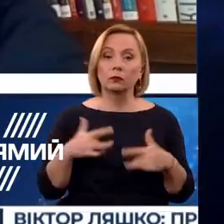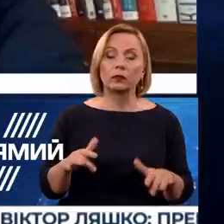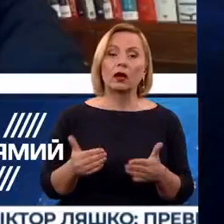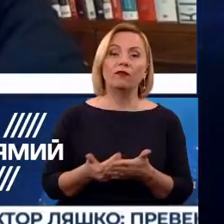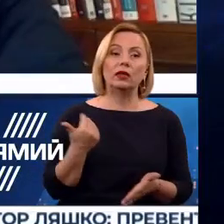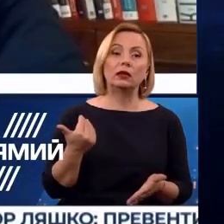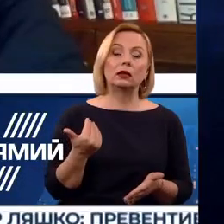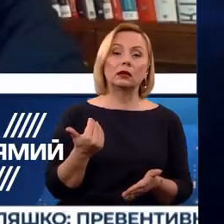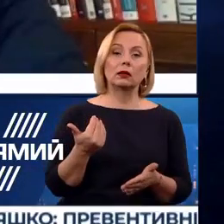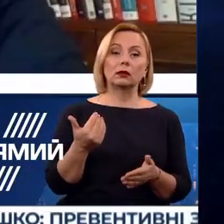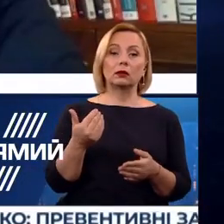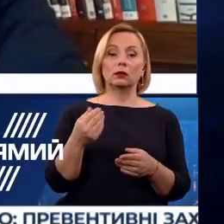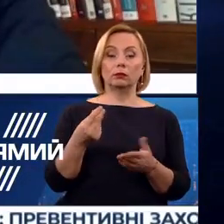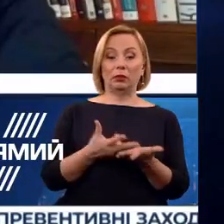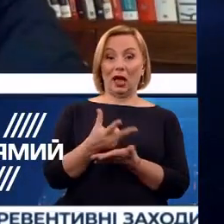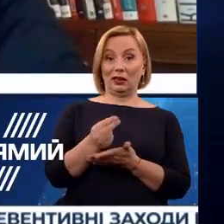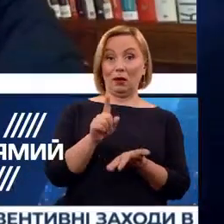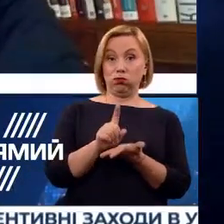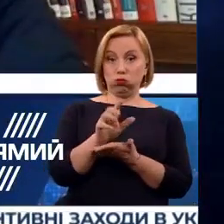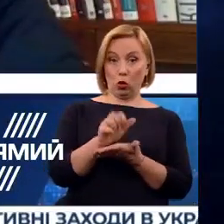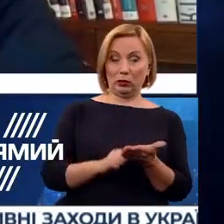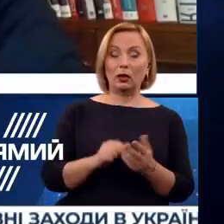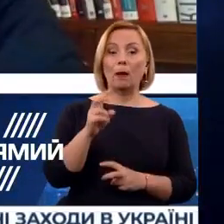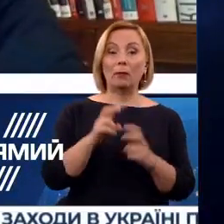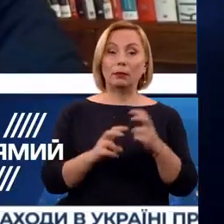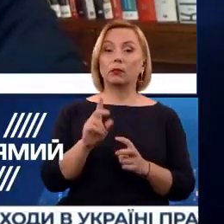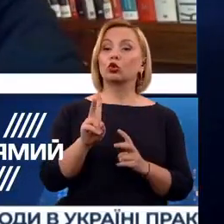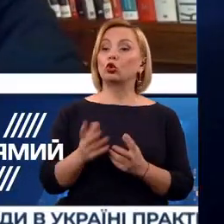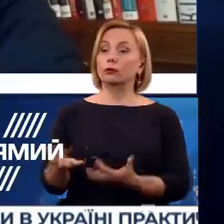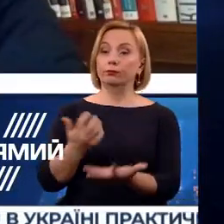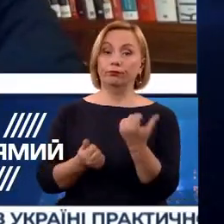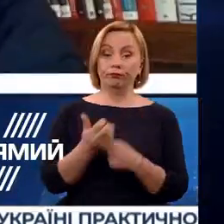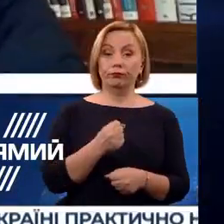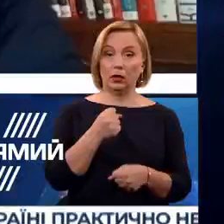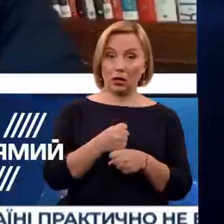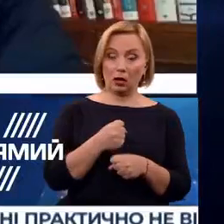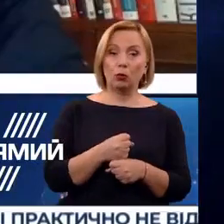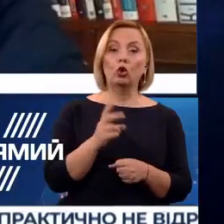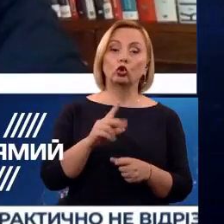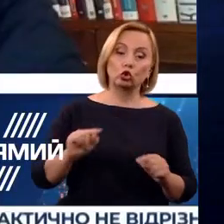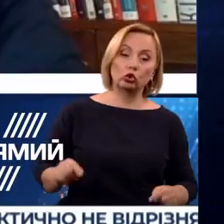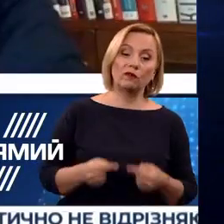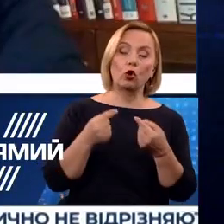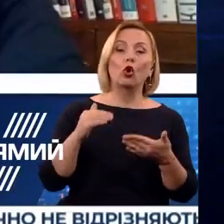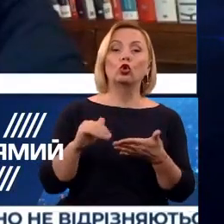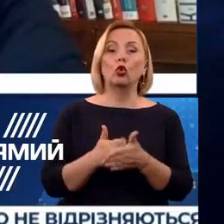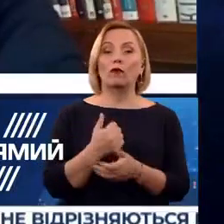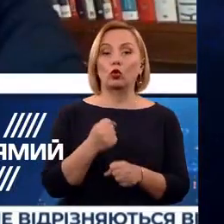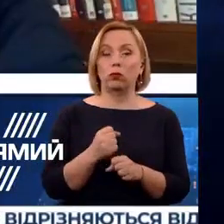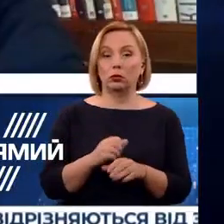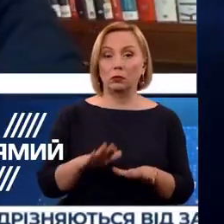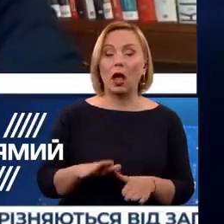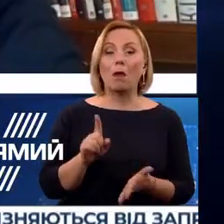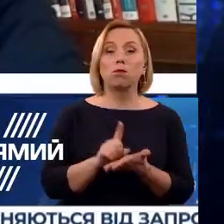податків тих підприємств, які зараз беруть на роботу людей і створюють нові робочі місця. Звільнити їх до кінця року від сплати